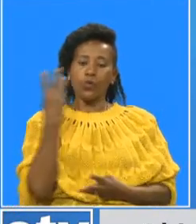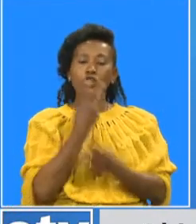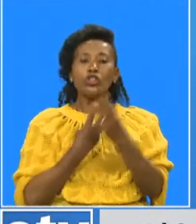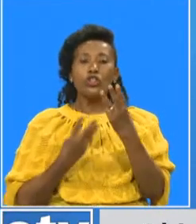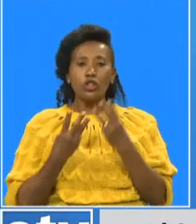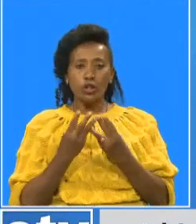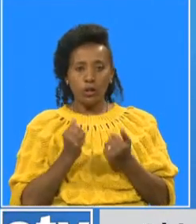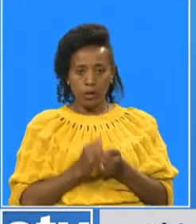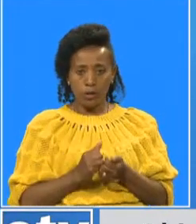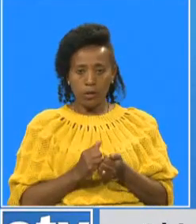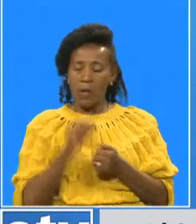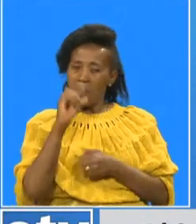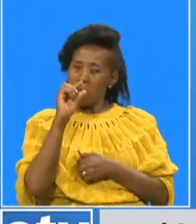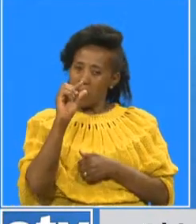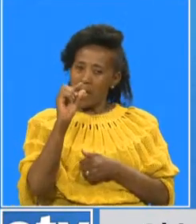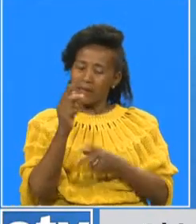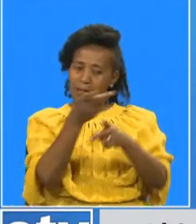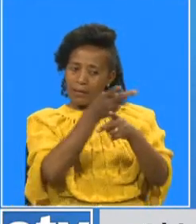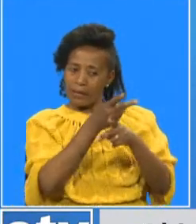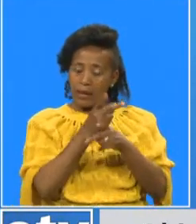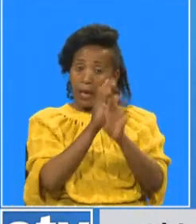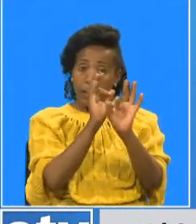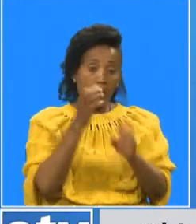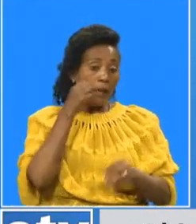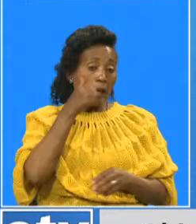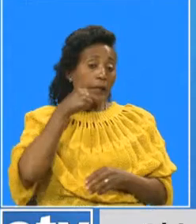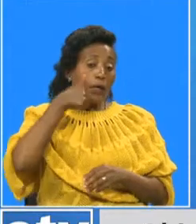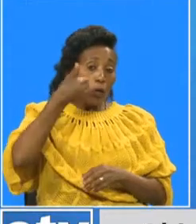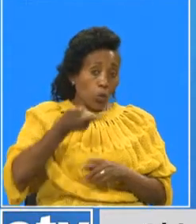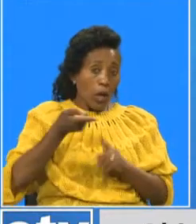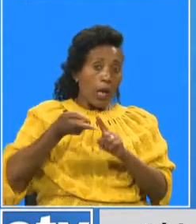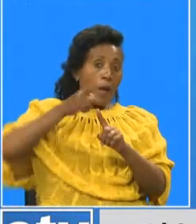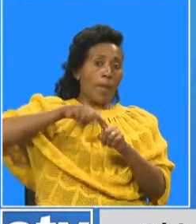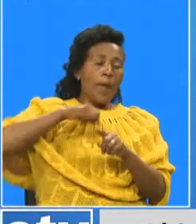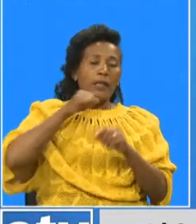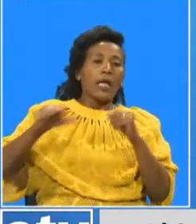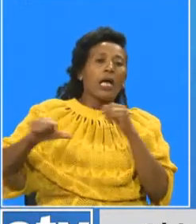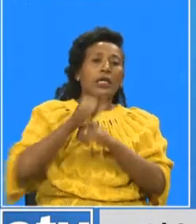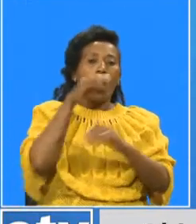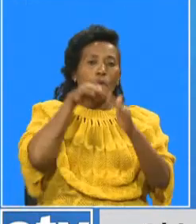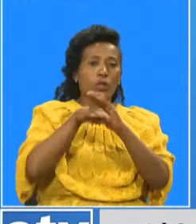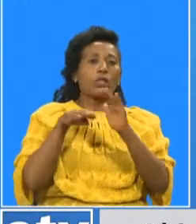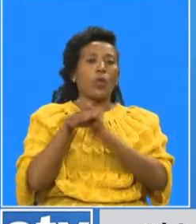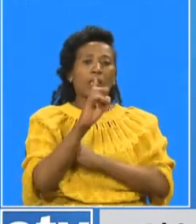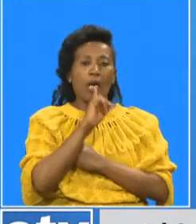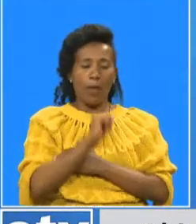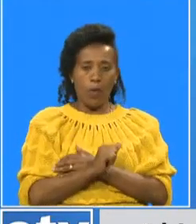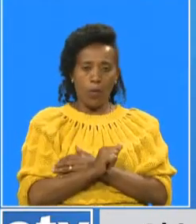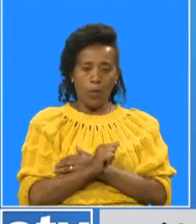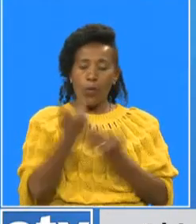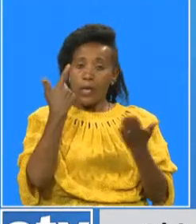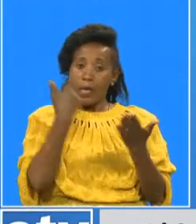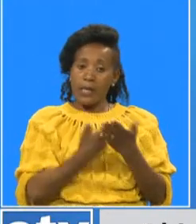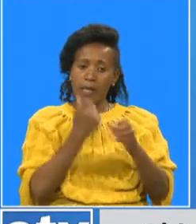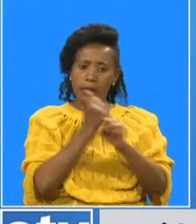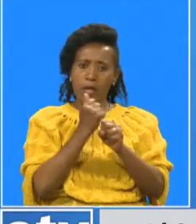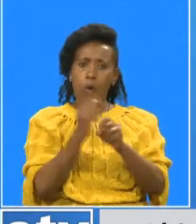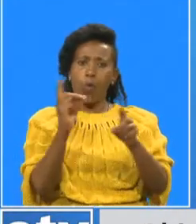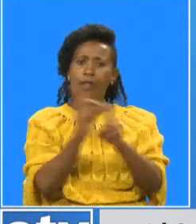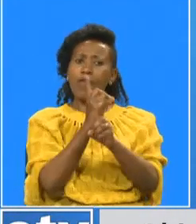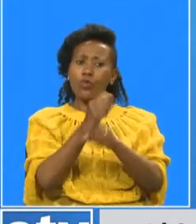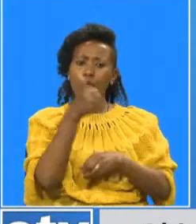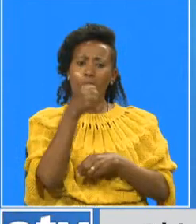ችግር ቢያንስ ጥንቃቄ ከሌለ ነገ ከነገ ወዲያ የማይመለስ አደጋ ውስጥ ነው የምንገባው። የስራው ኔቸር